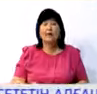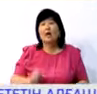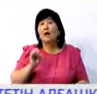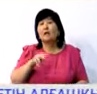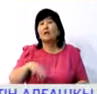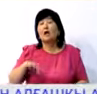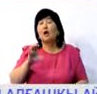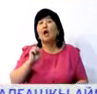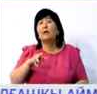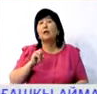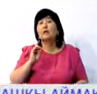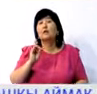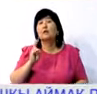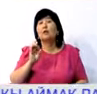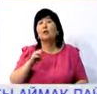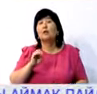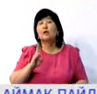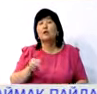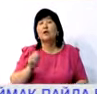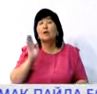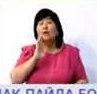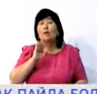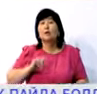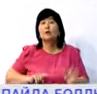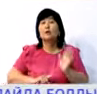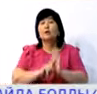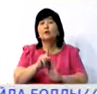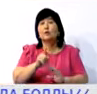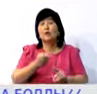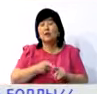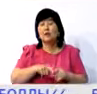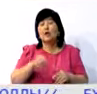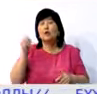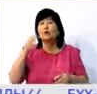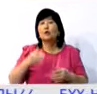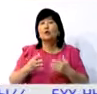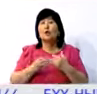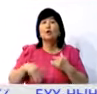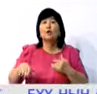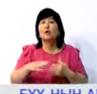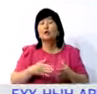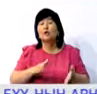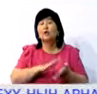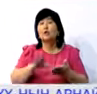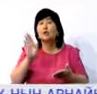Арал ауданындағы Аманөткел ауылында ауыз су құбыры іске қосылды. Бұл Нұрлы жол бағдарламасы аясында ауыз су, таза ауыз